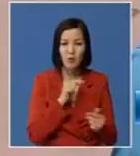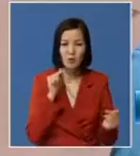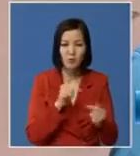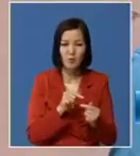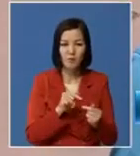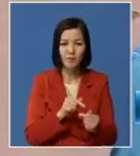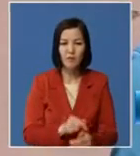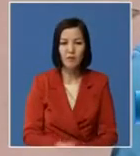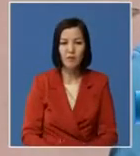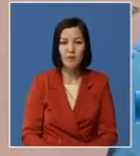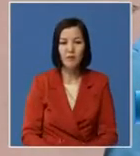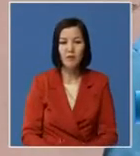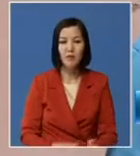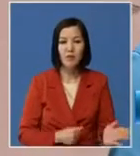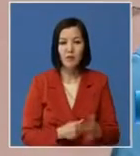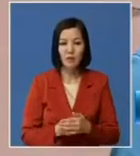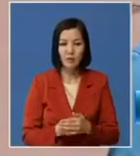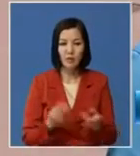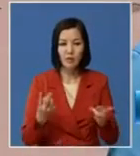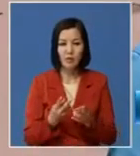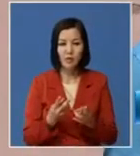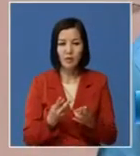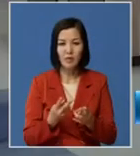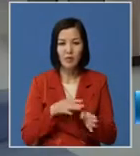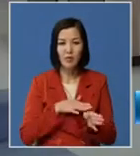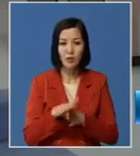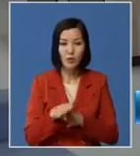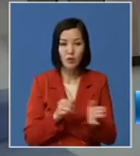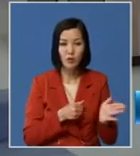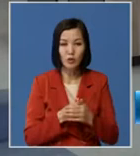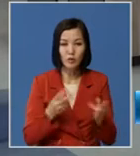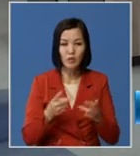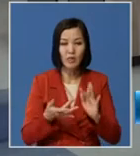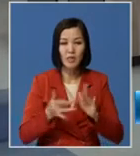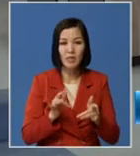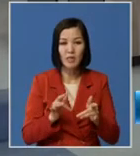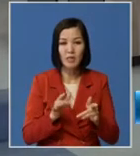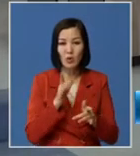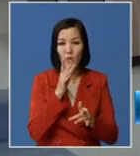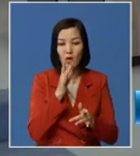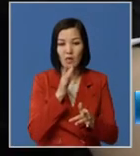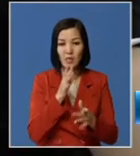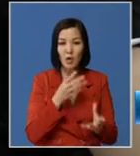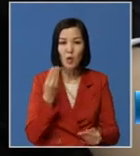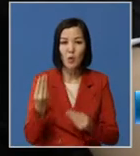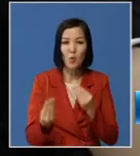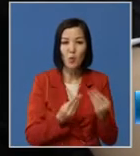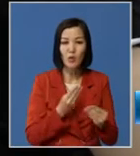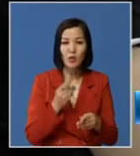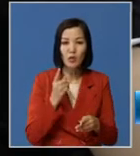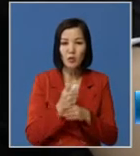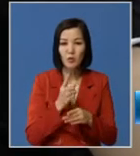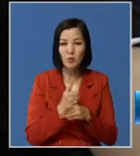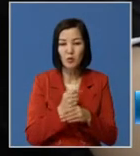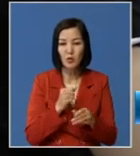да. Қызың сөзінің қысқасы жаптырып саған дұрыс қой. Түбегейлі ше. Бірақ интернет дамыған заманда орға жағатын ойындарға құрық салуы мүмкін